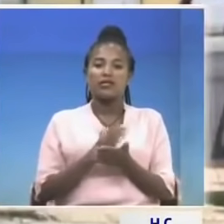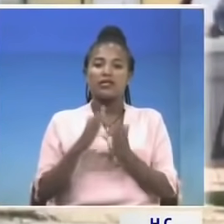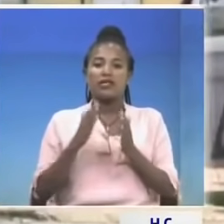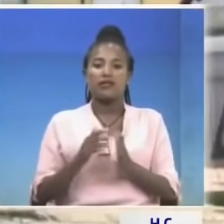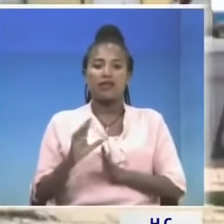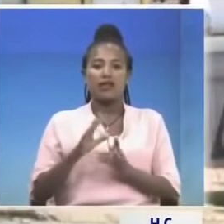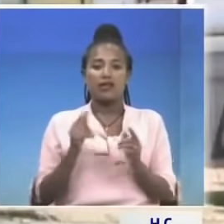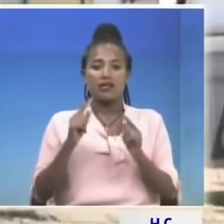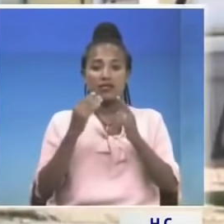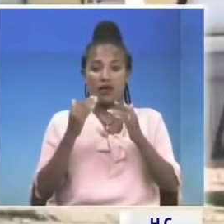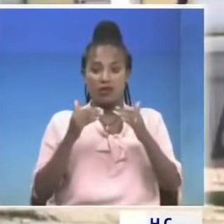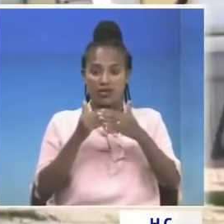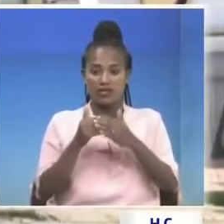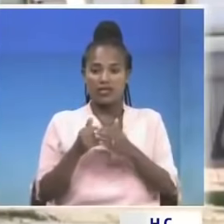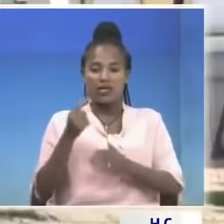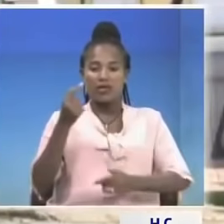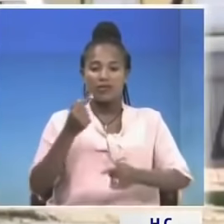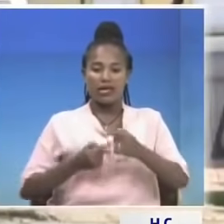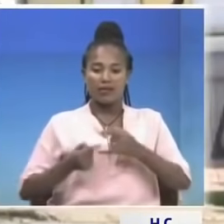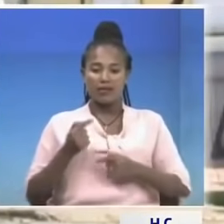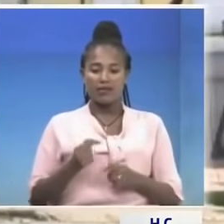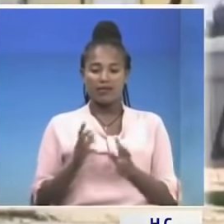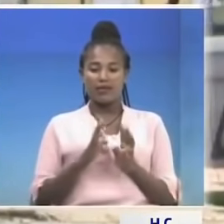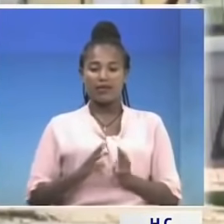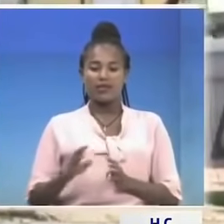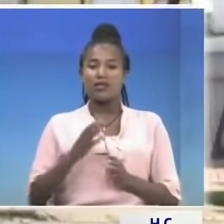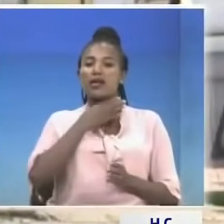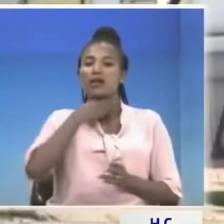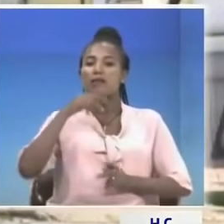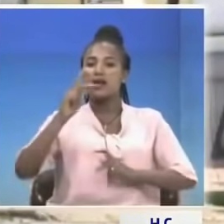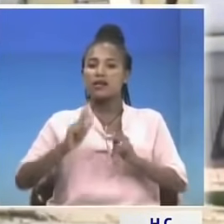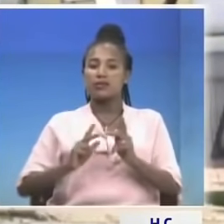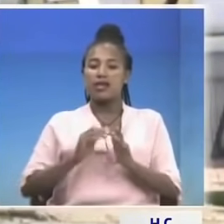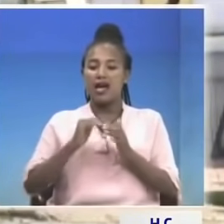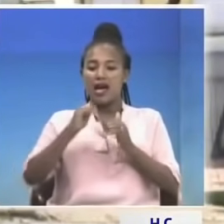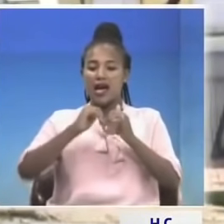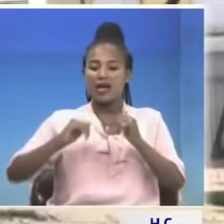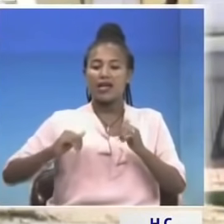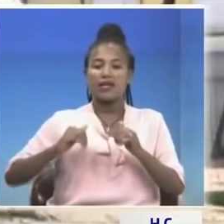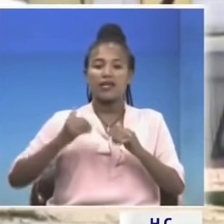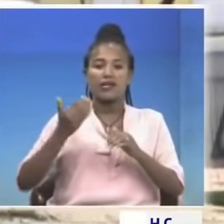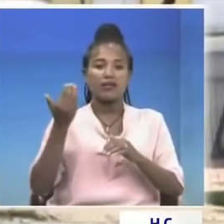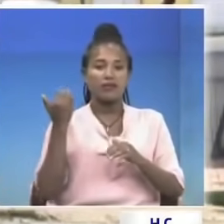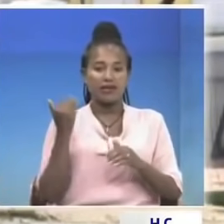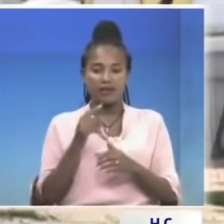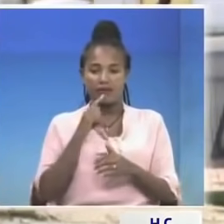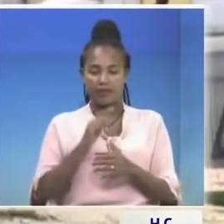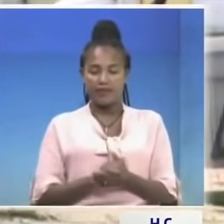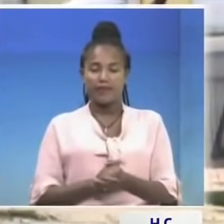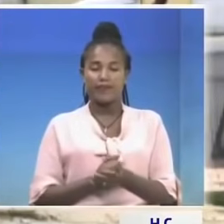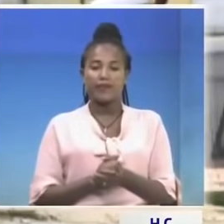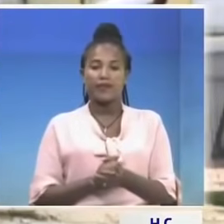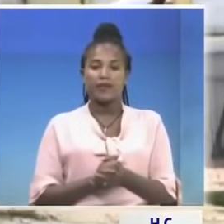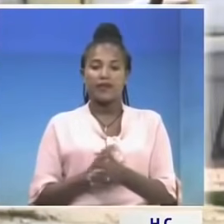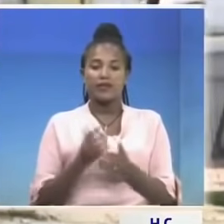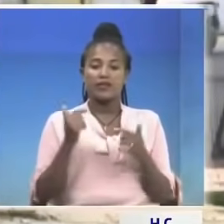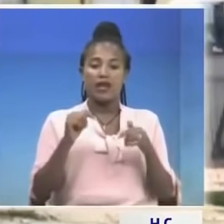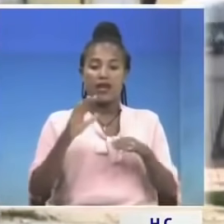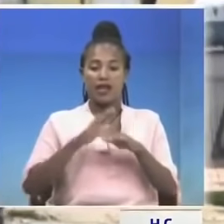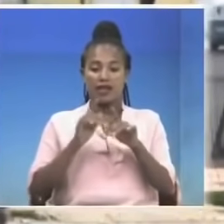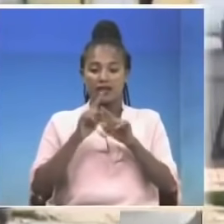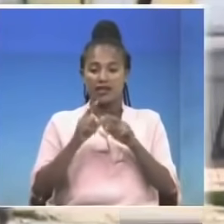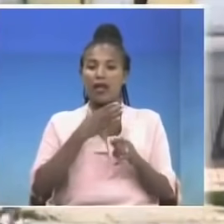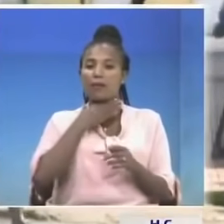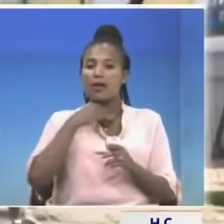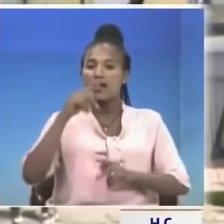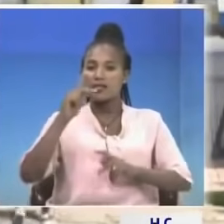ያደረገ እስከዛሬ ድረስ የመጣንበት መንገድ የአማራን ህዝብ አግላይ የነበረ እንትን ነው የመጣንበት እና ዛሬ ላይ ግን